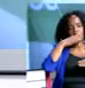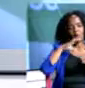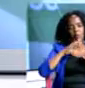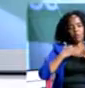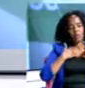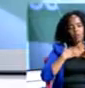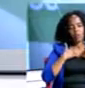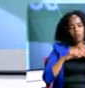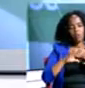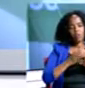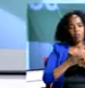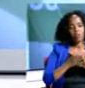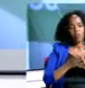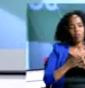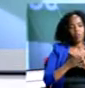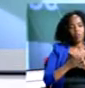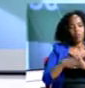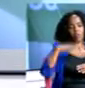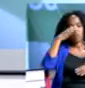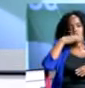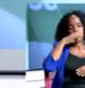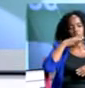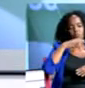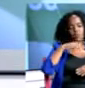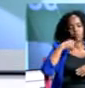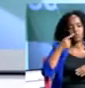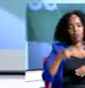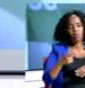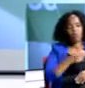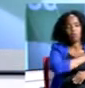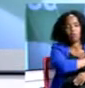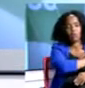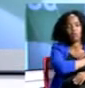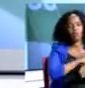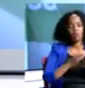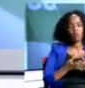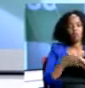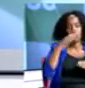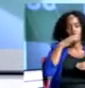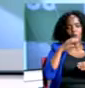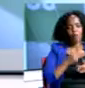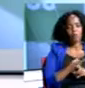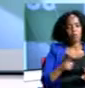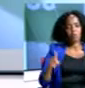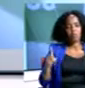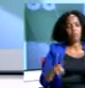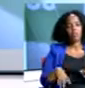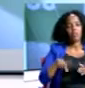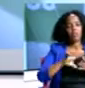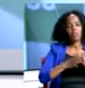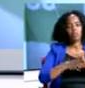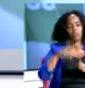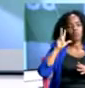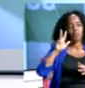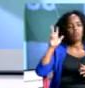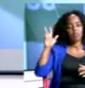tok owusa akasumanna bisalale ano wadaychu dandaychu ogeyin fayammo owusun owa degree celsius sodom sedative all